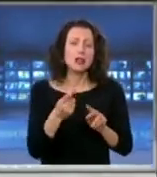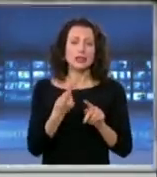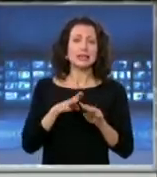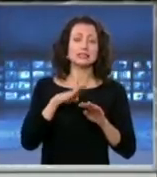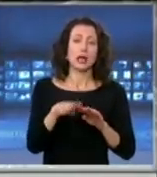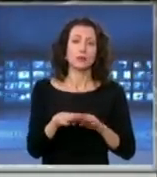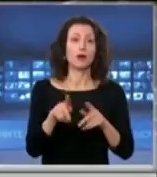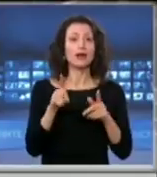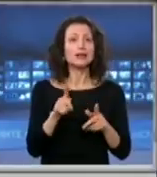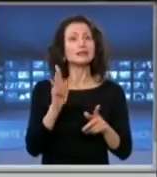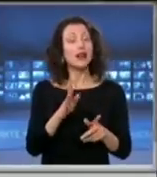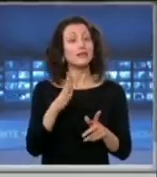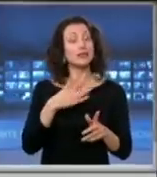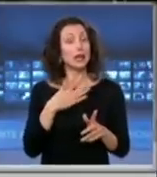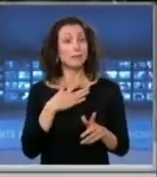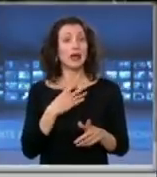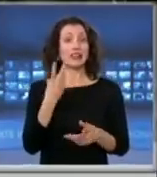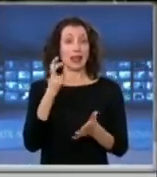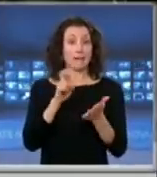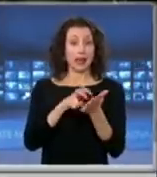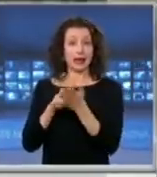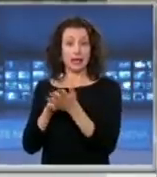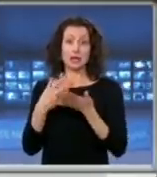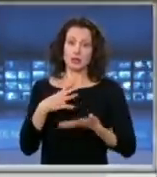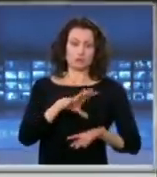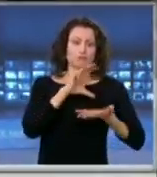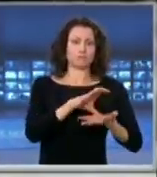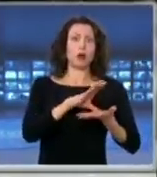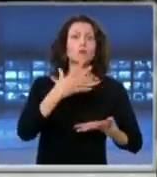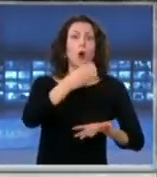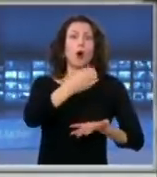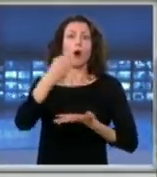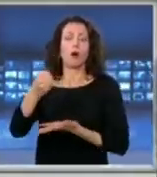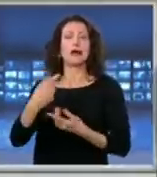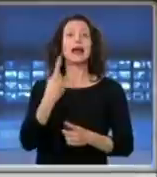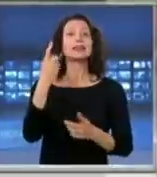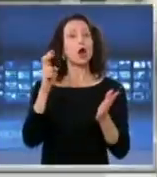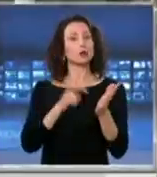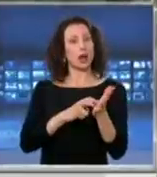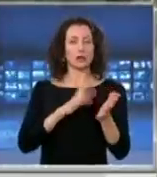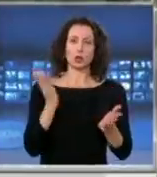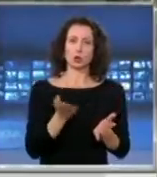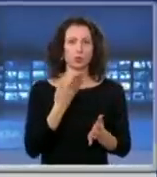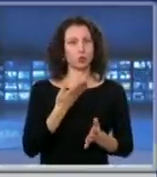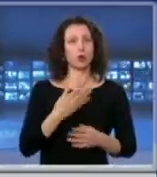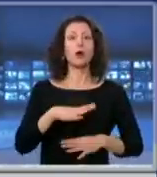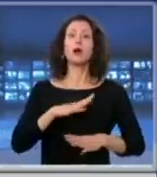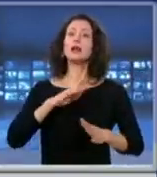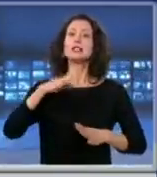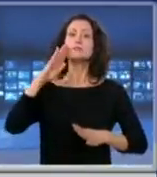резултати на стрес-тестовете да имат достатъчно капиталови средства. Една от банките изпълни вече този план.